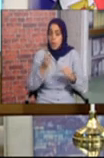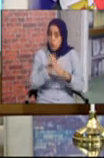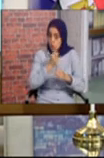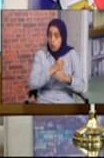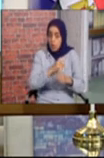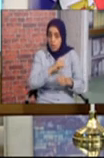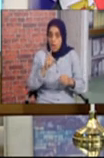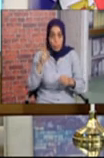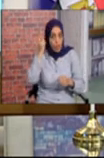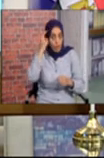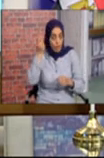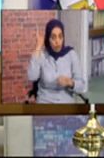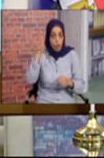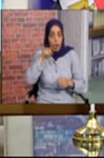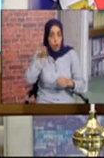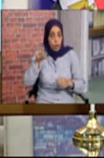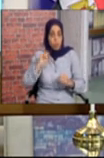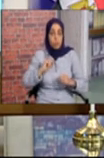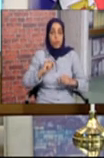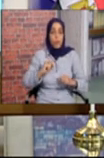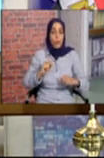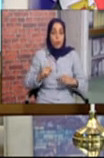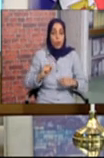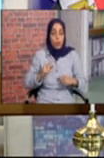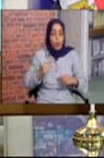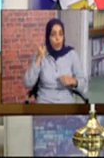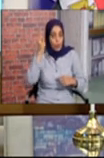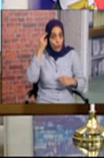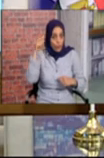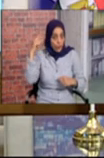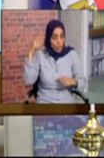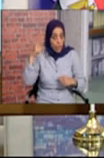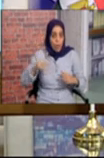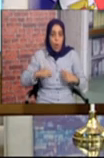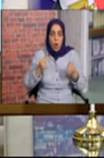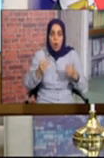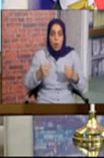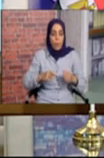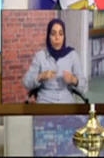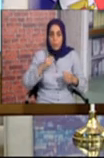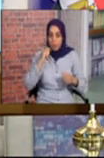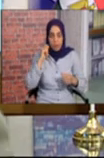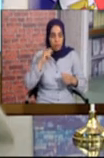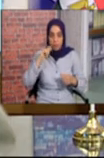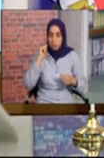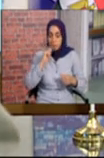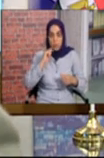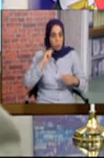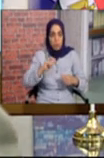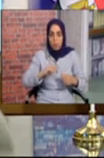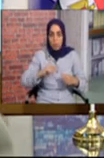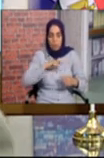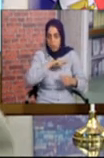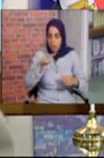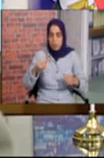يا بيلاقي فكر متطرف، أو مش هقول متطرف، فكر ملوث، فكر ملوش أسس